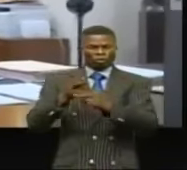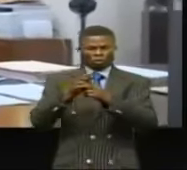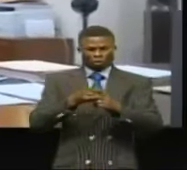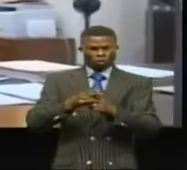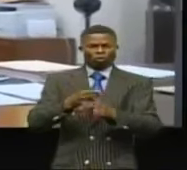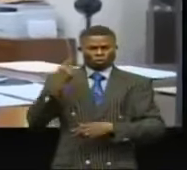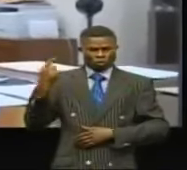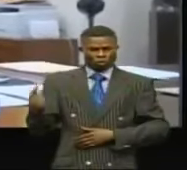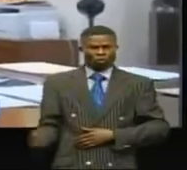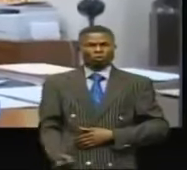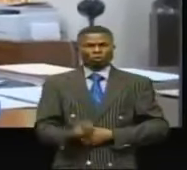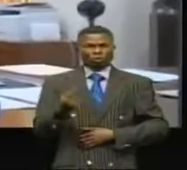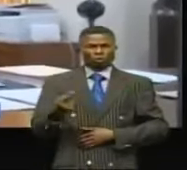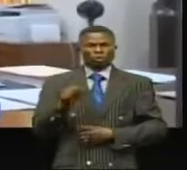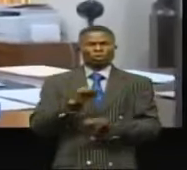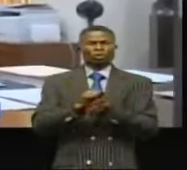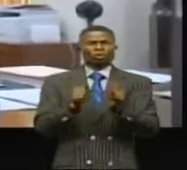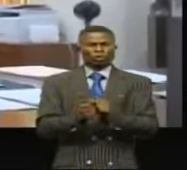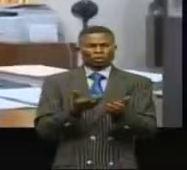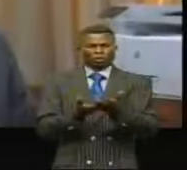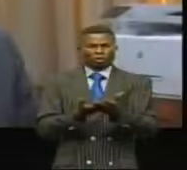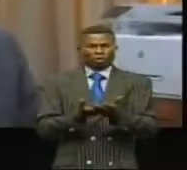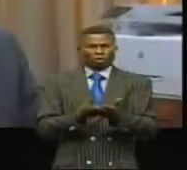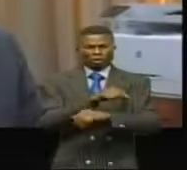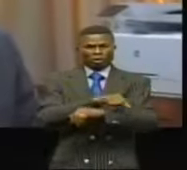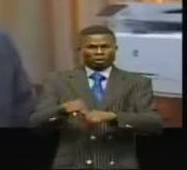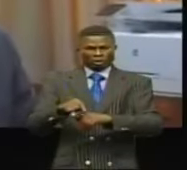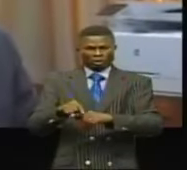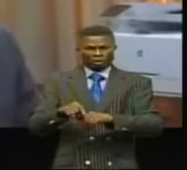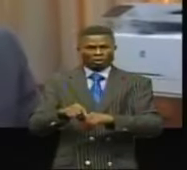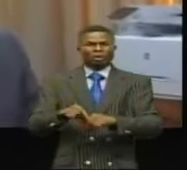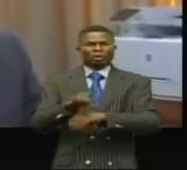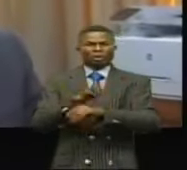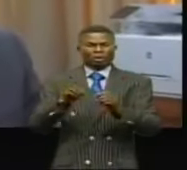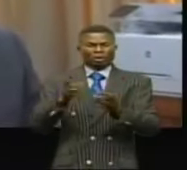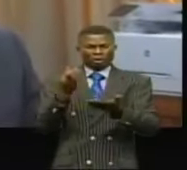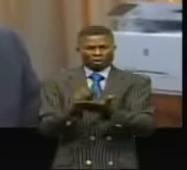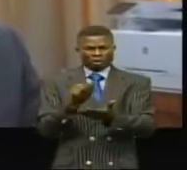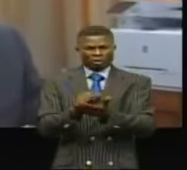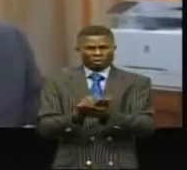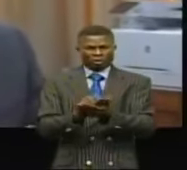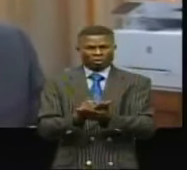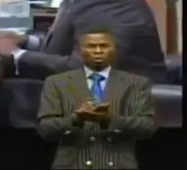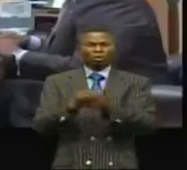permanent du processus avec la direction et le conseil d'administration du fonds pour